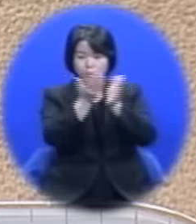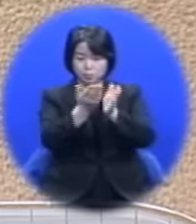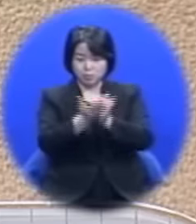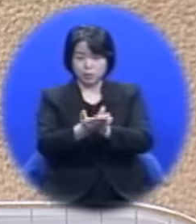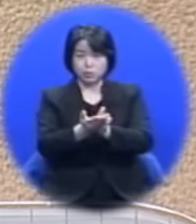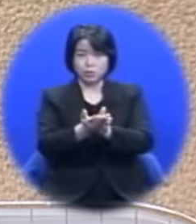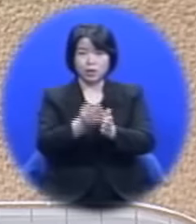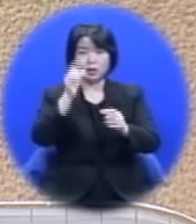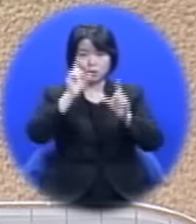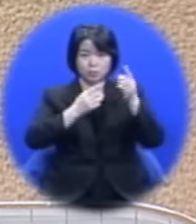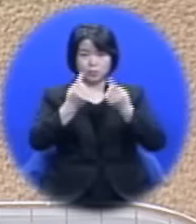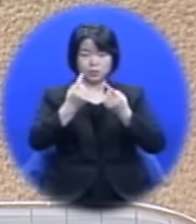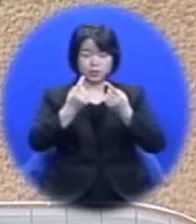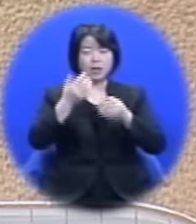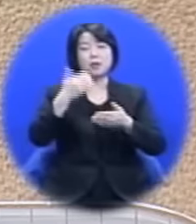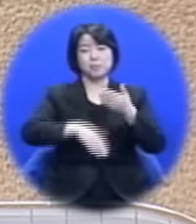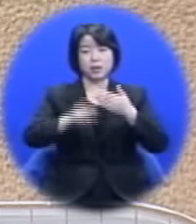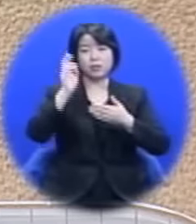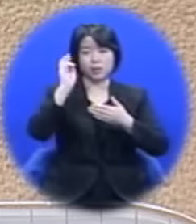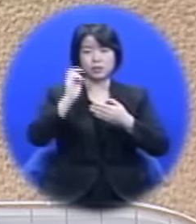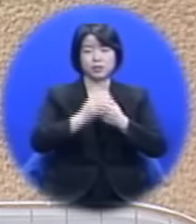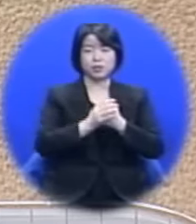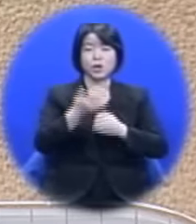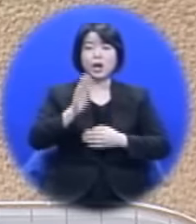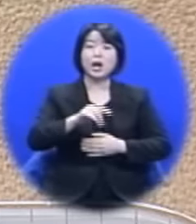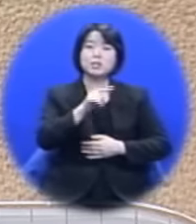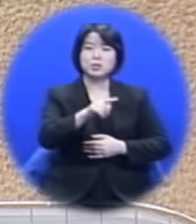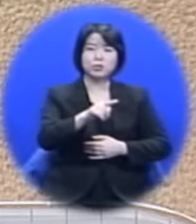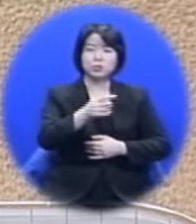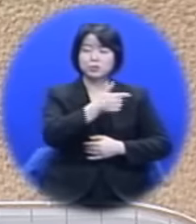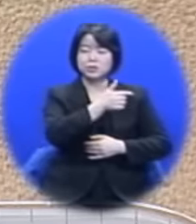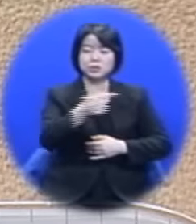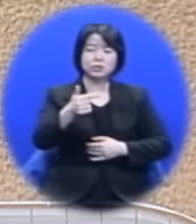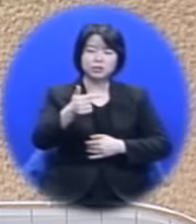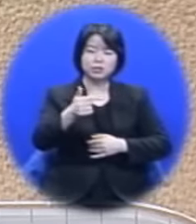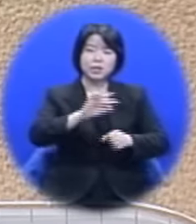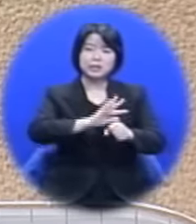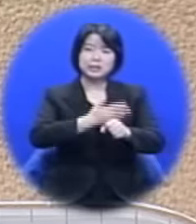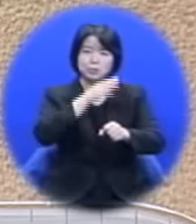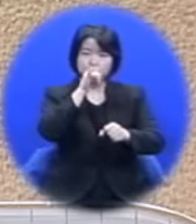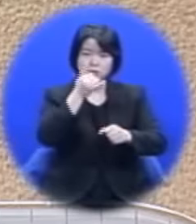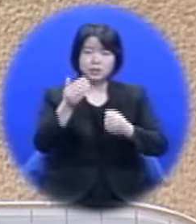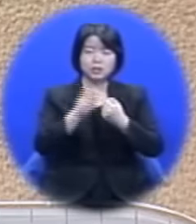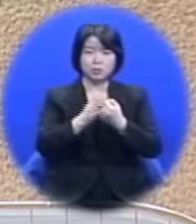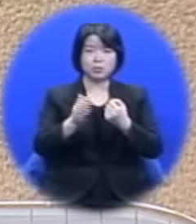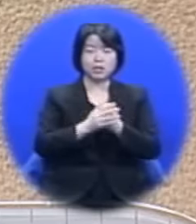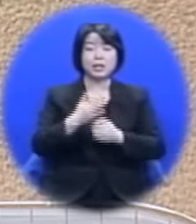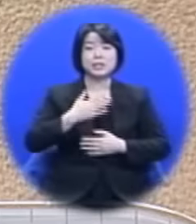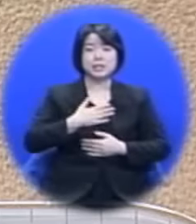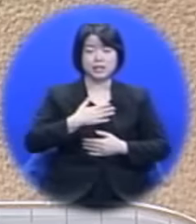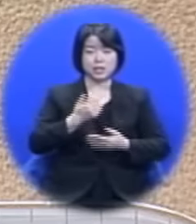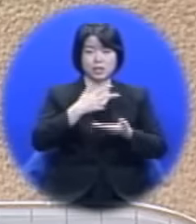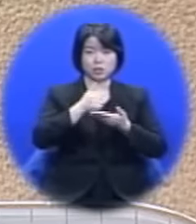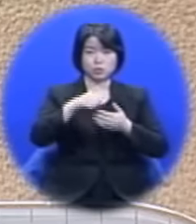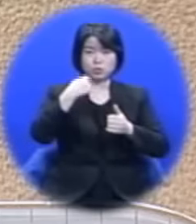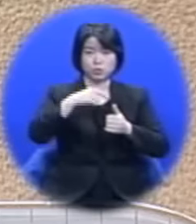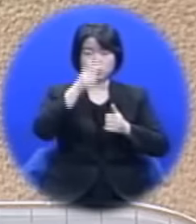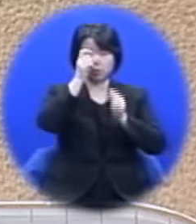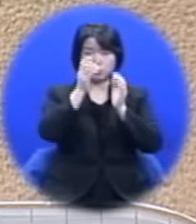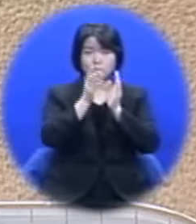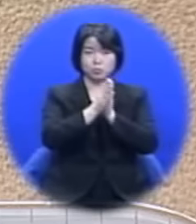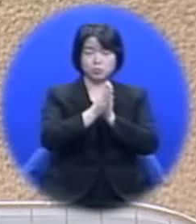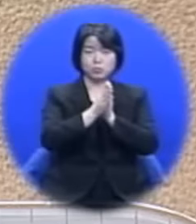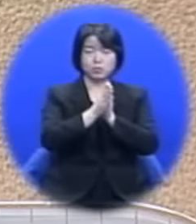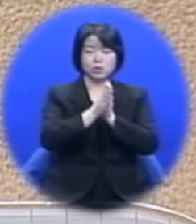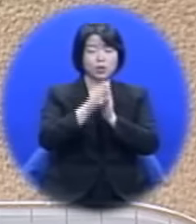없었나 봐요 그러나 이건 너무 큰 외국이라 제가 주기도문 송을 이걸